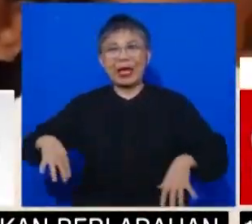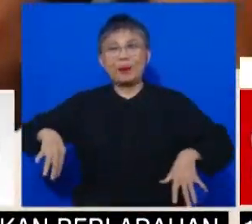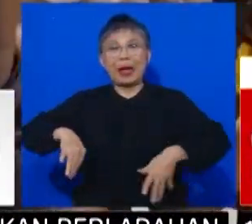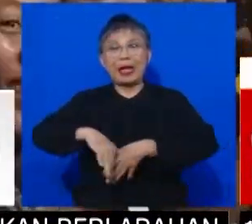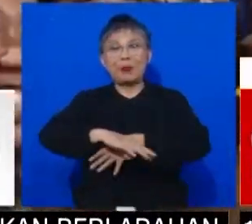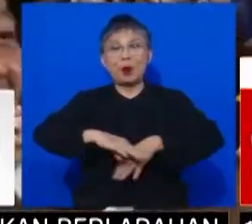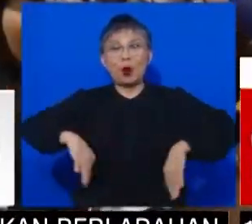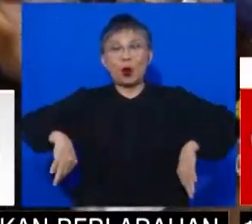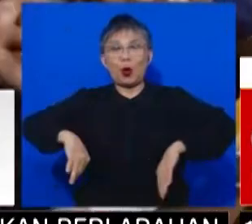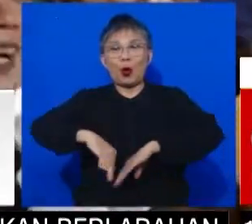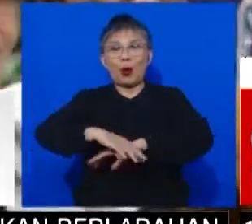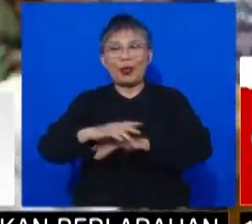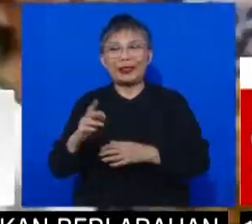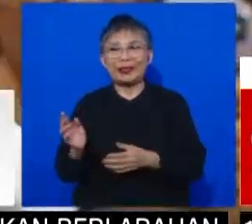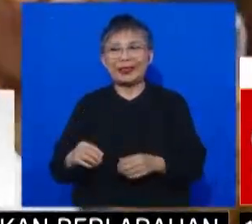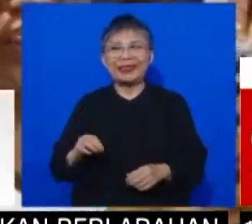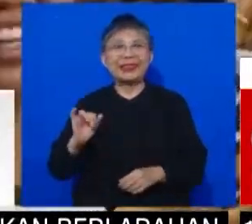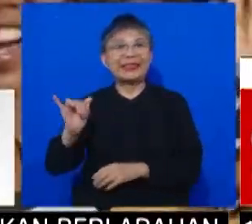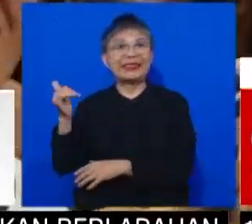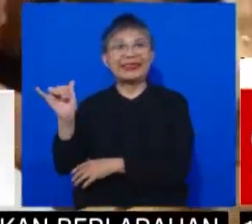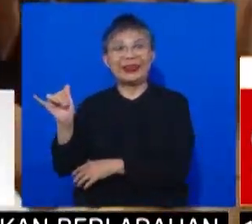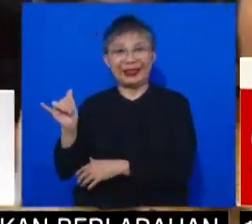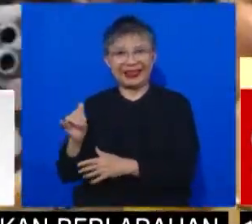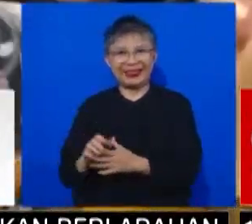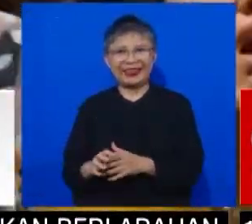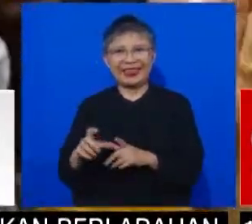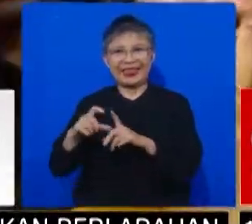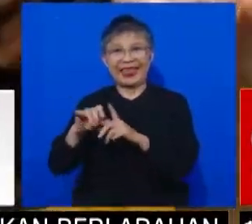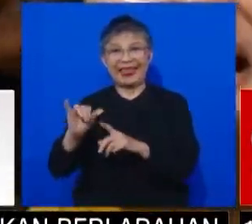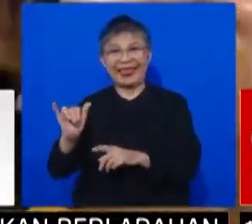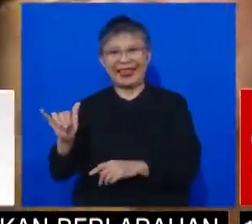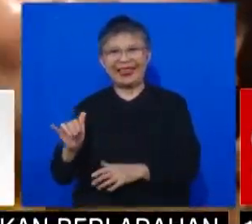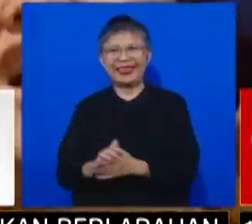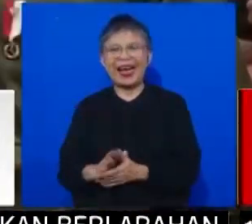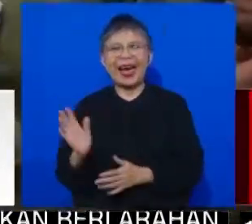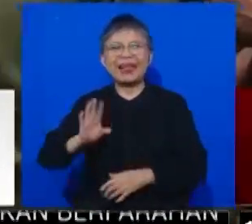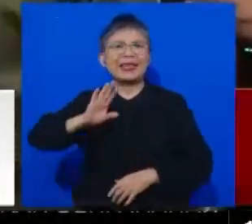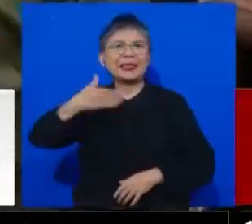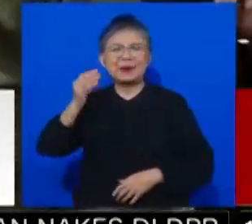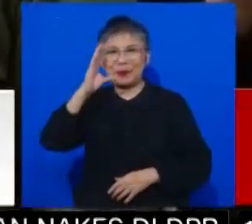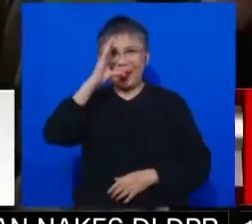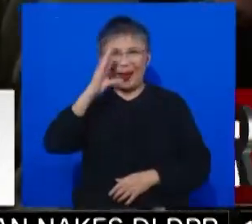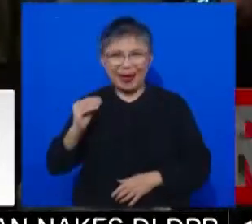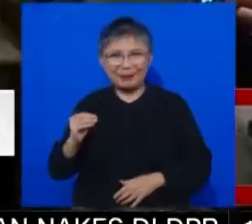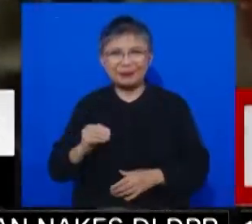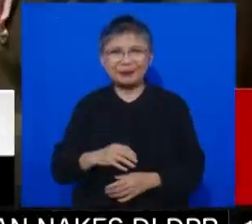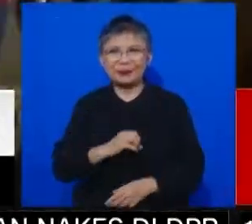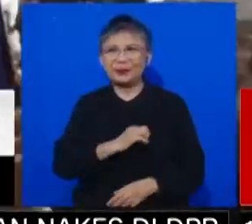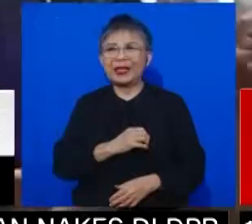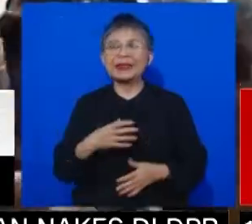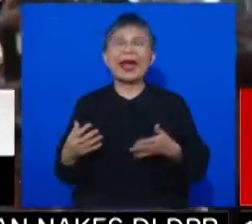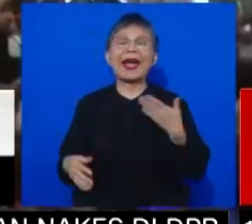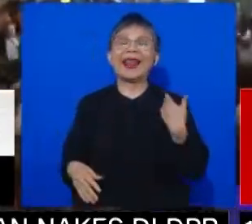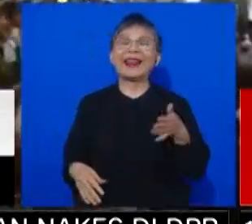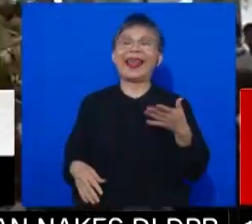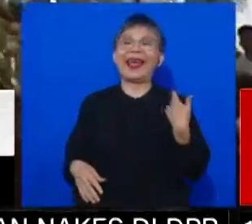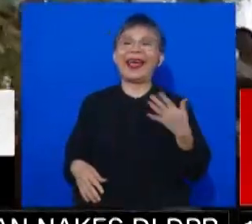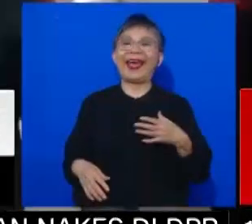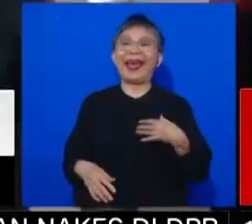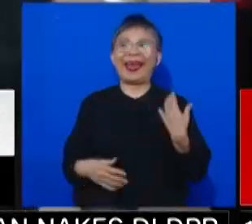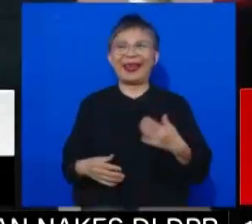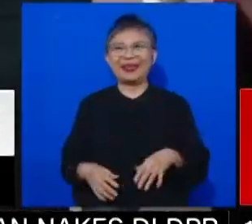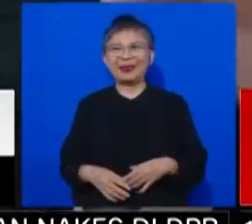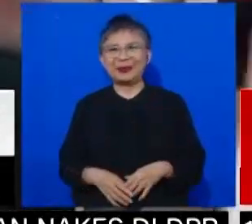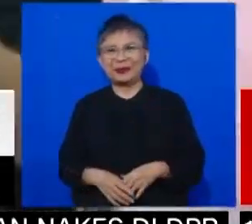Presiden Joko Widodo kembali melakukan kunjungan ke kawasan Malioboro, Yogyakarta pada Sabtu malam. Jokowi nampak santai menggunakan kaos lengan